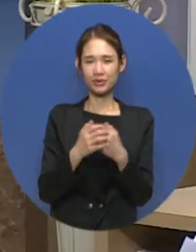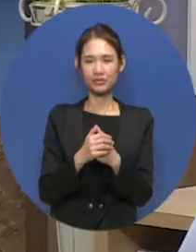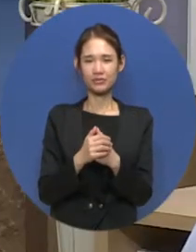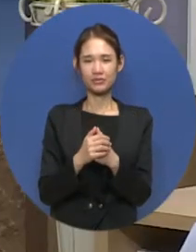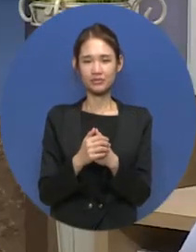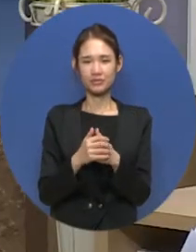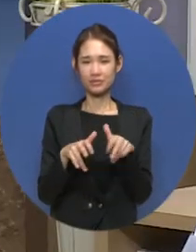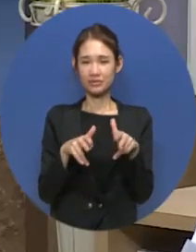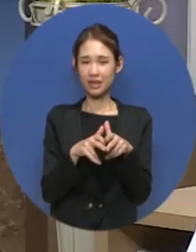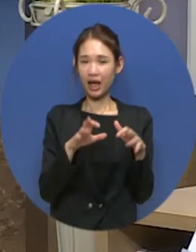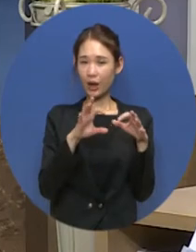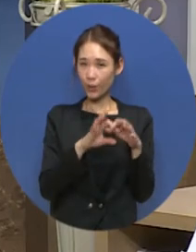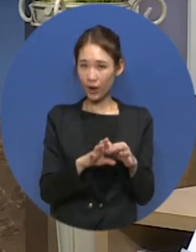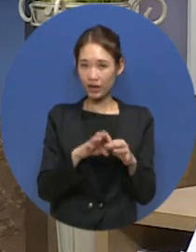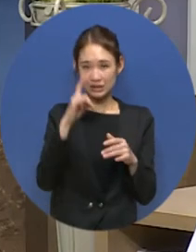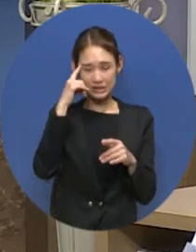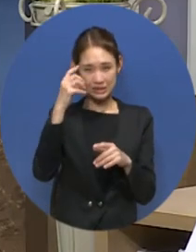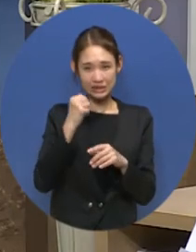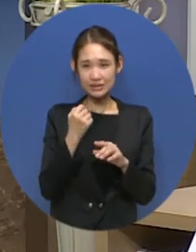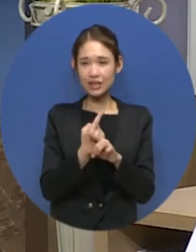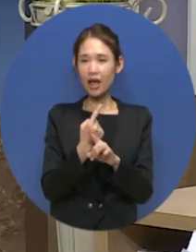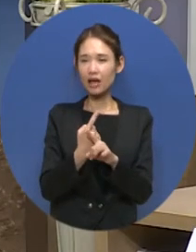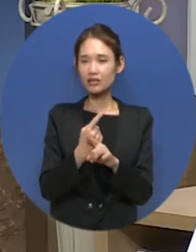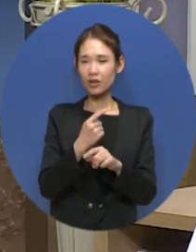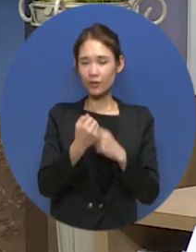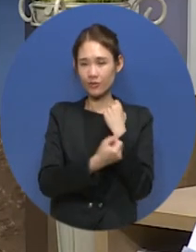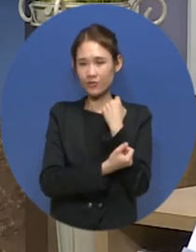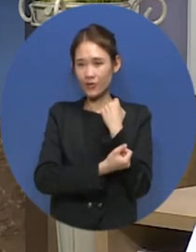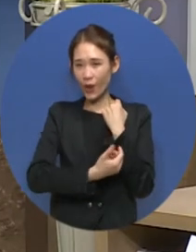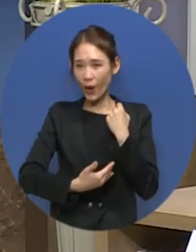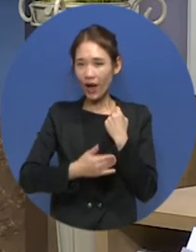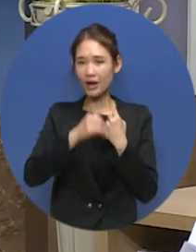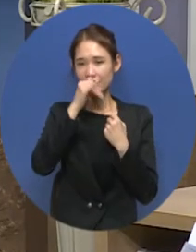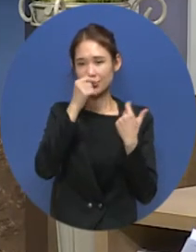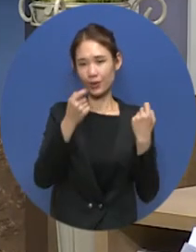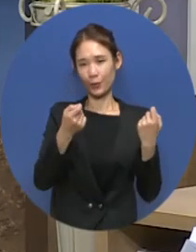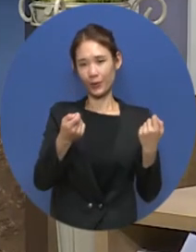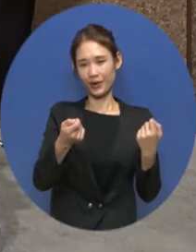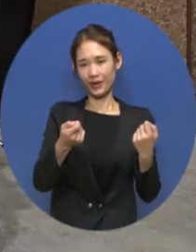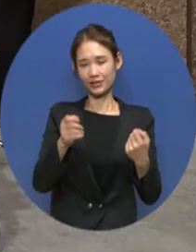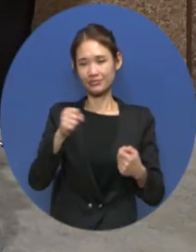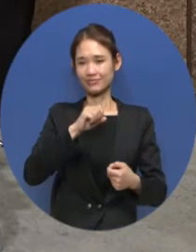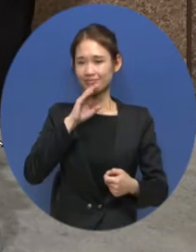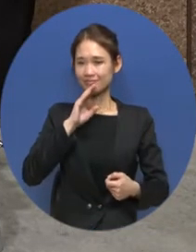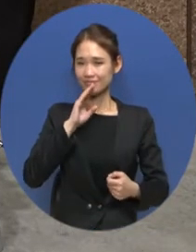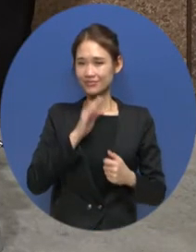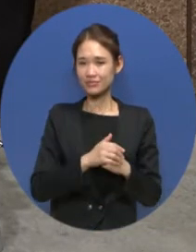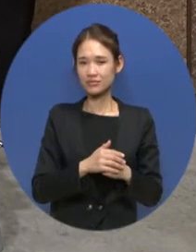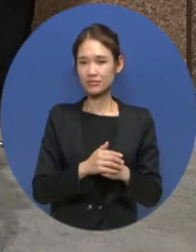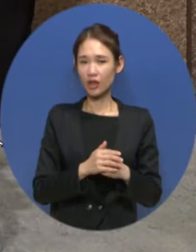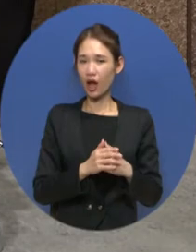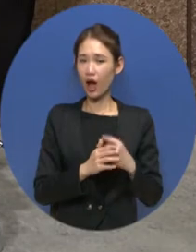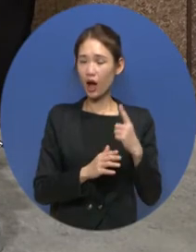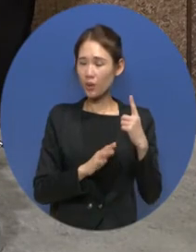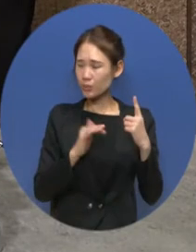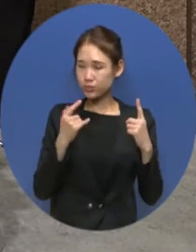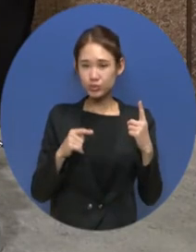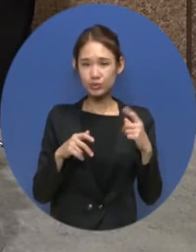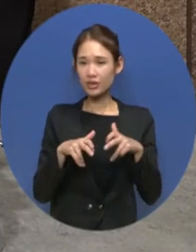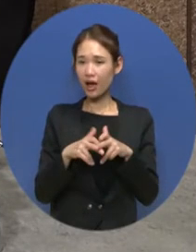그 장애에 대한 인식 개선에도 큰 영향력을 네, 네. 그렇죠. 미치는 행사였을 네. 것 같은데요. 예. 네. 사실 한 번도 장애인 직업재활